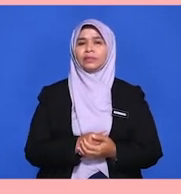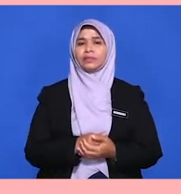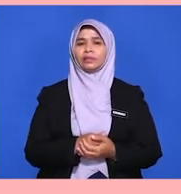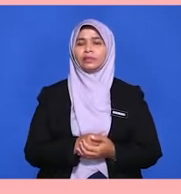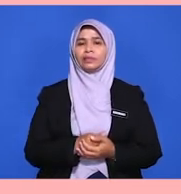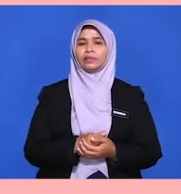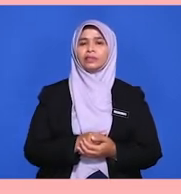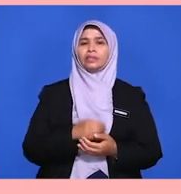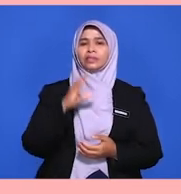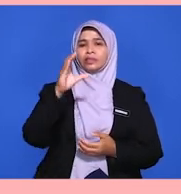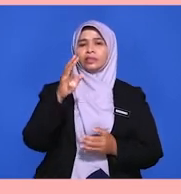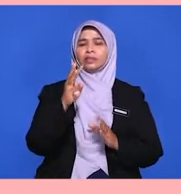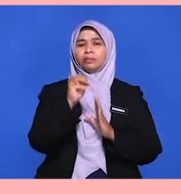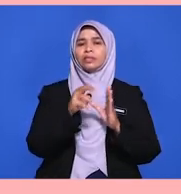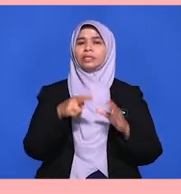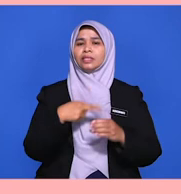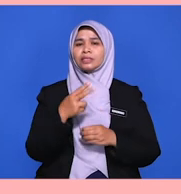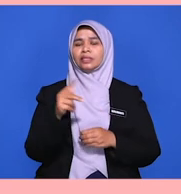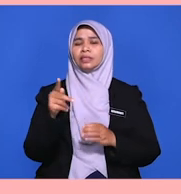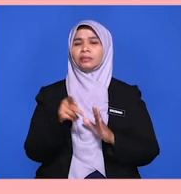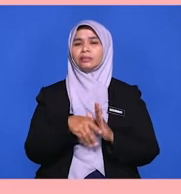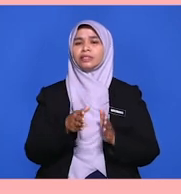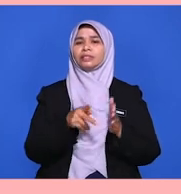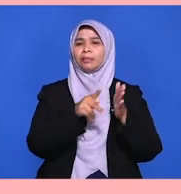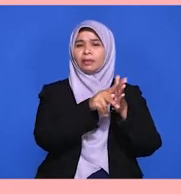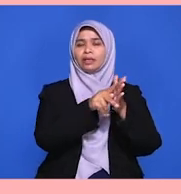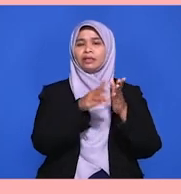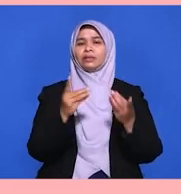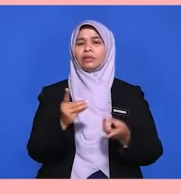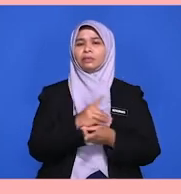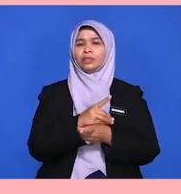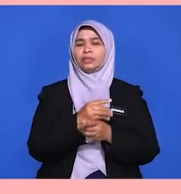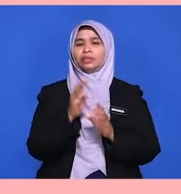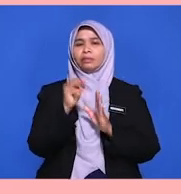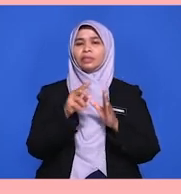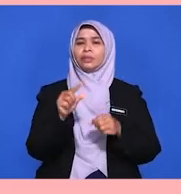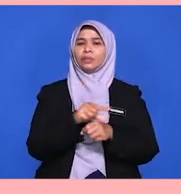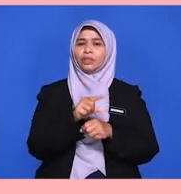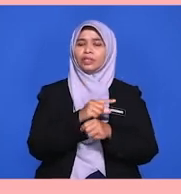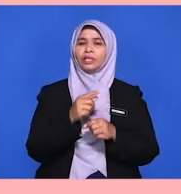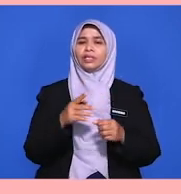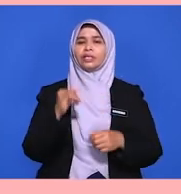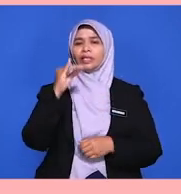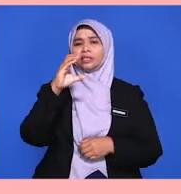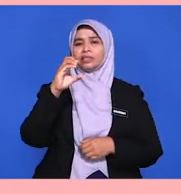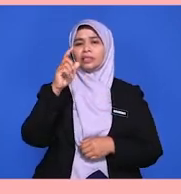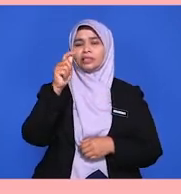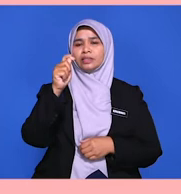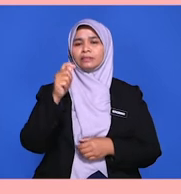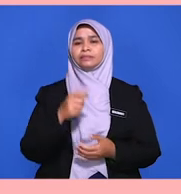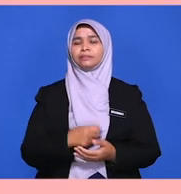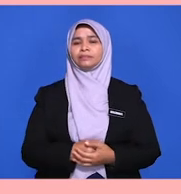Yang ketiga, menghasilkan persembahan dokumentasi menggunakan teknologi maklumat